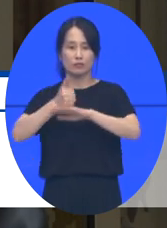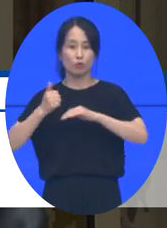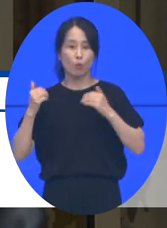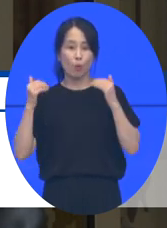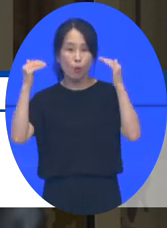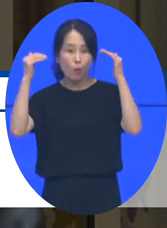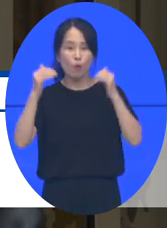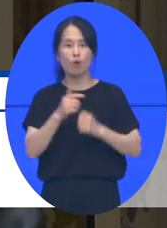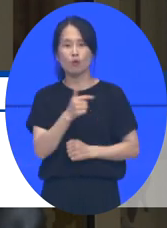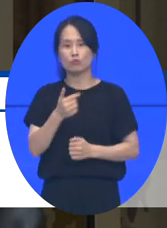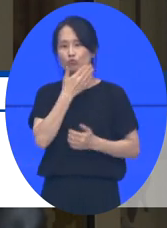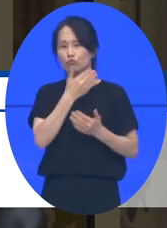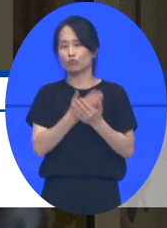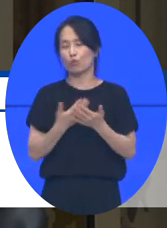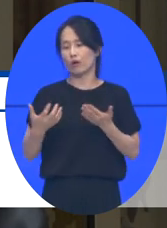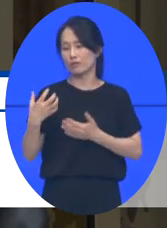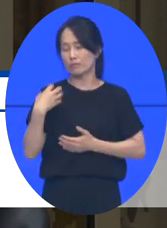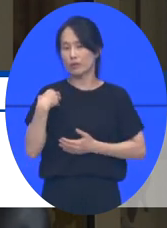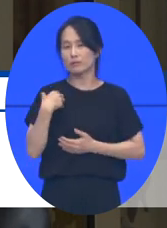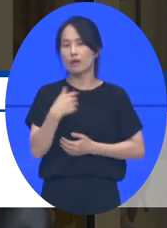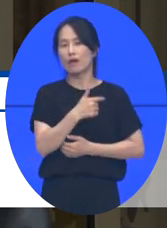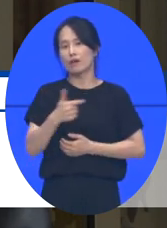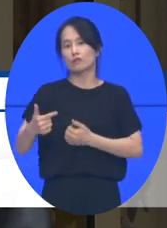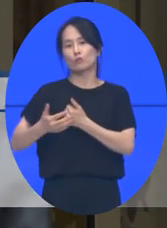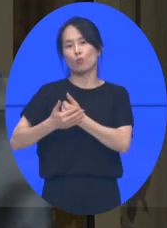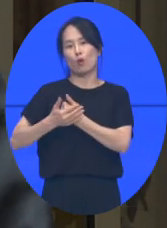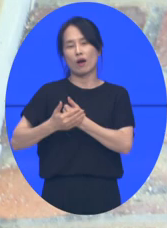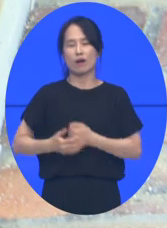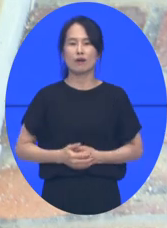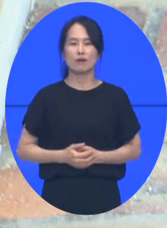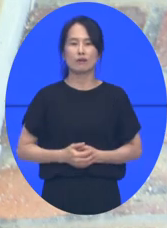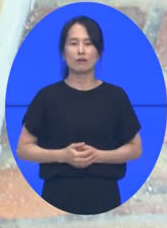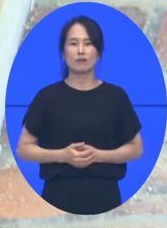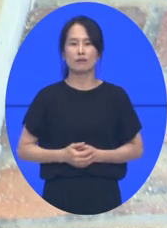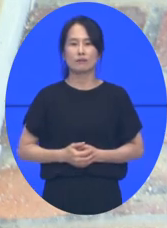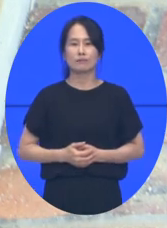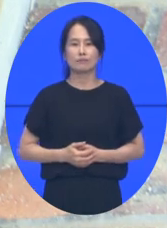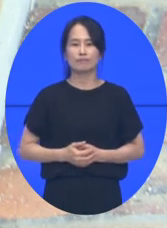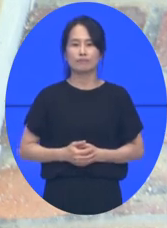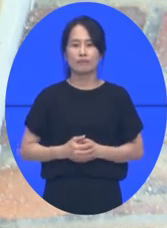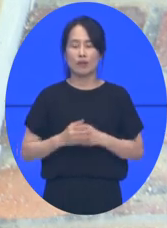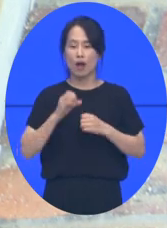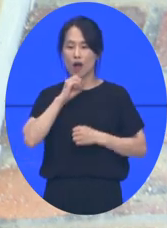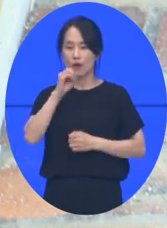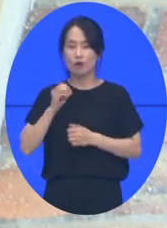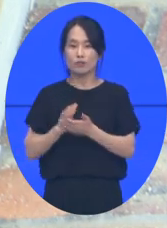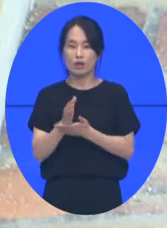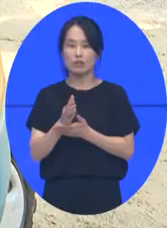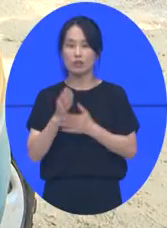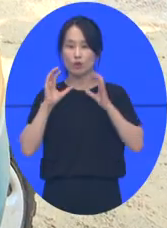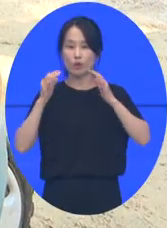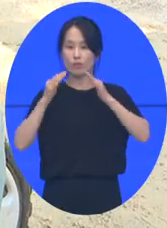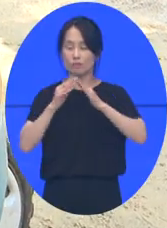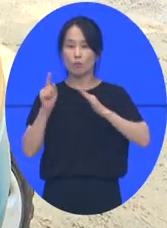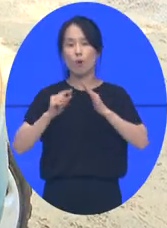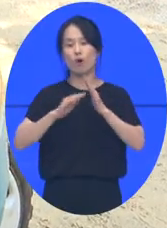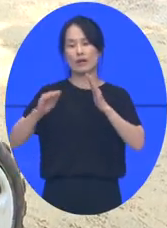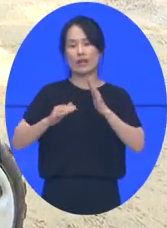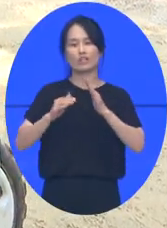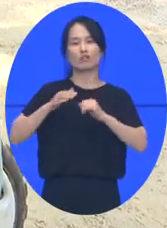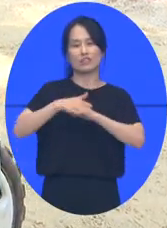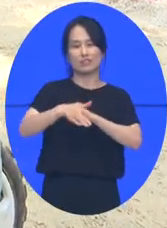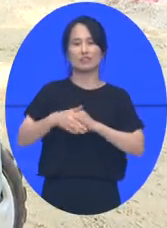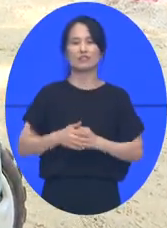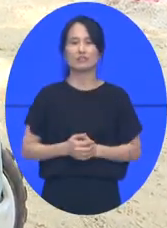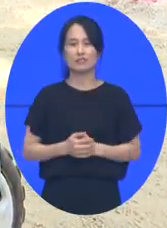커서 굉장히 중요한 역할을 하는데 큰 도움이 됩니다. 경기도 영세아 전용 어린이집은 대부분 가정 어린이집 형태이기